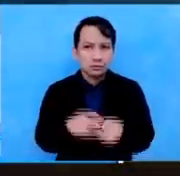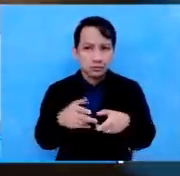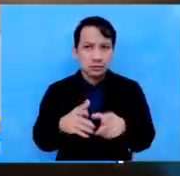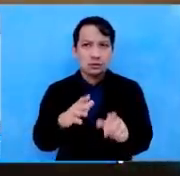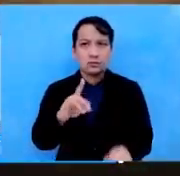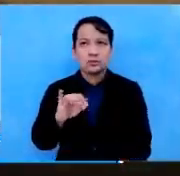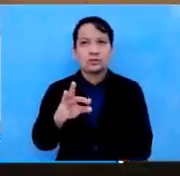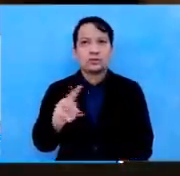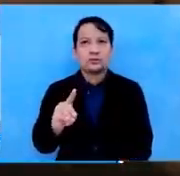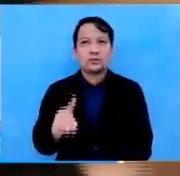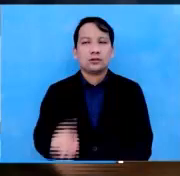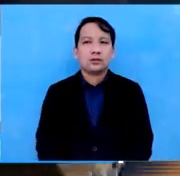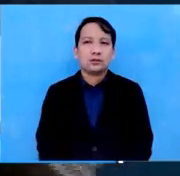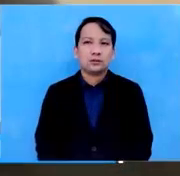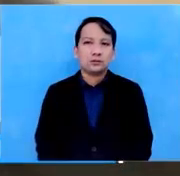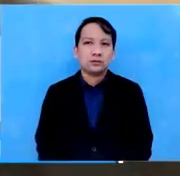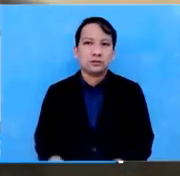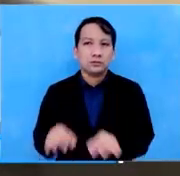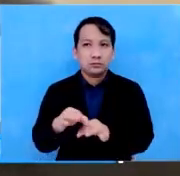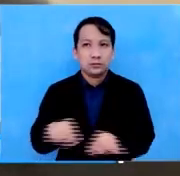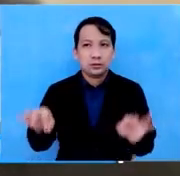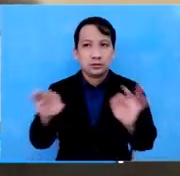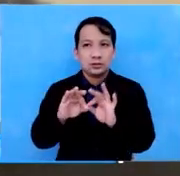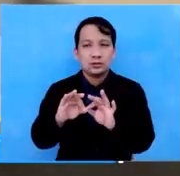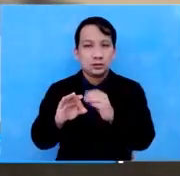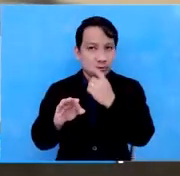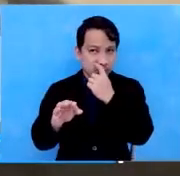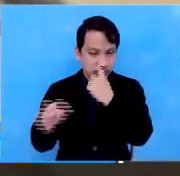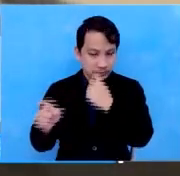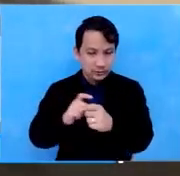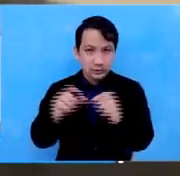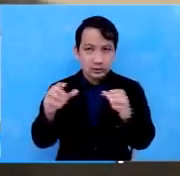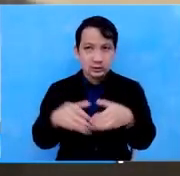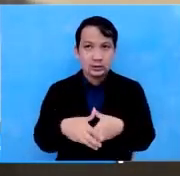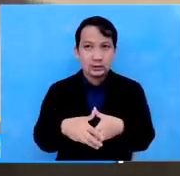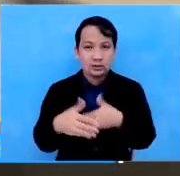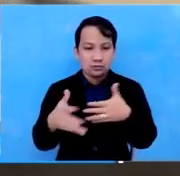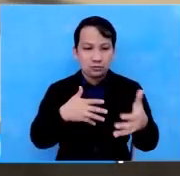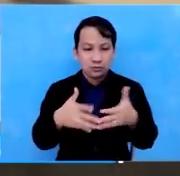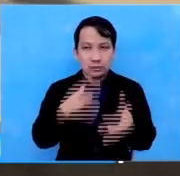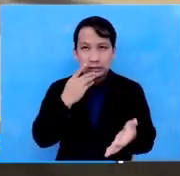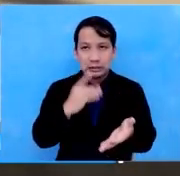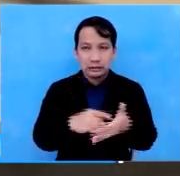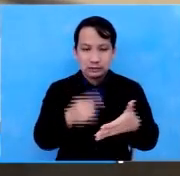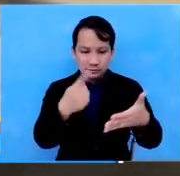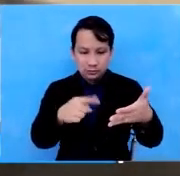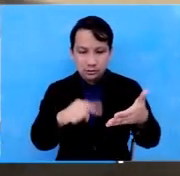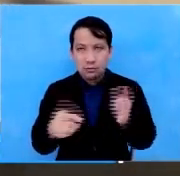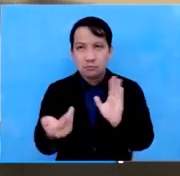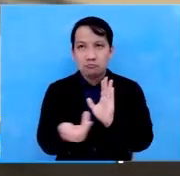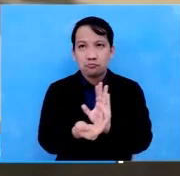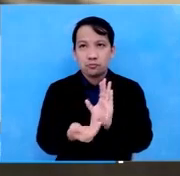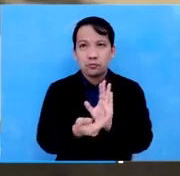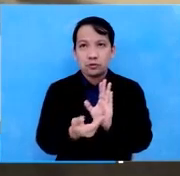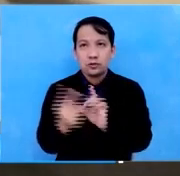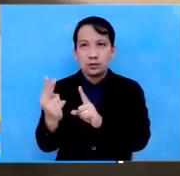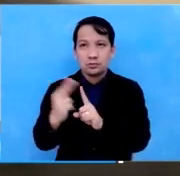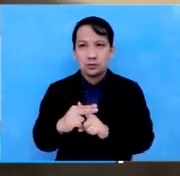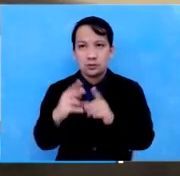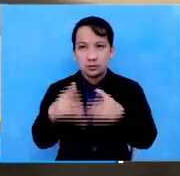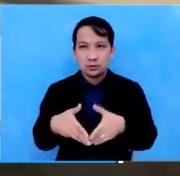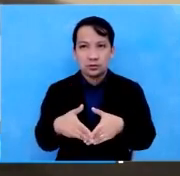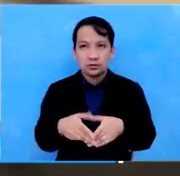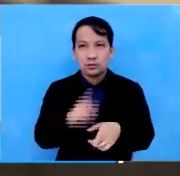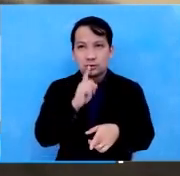DSWD. Kailangan din po namin i-scrutinize talaga ang anumang dokumento po ng ating mga aplikante para masiguro